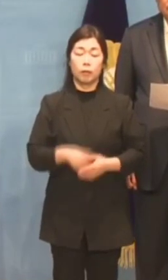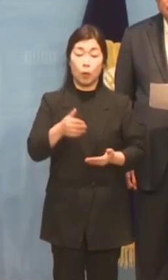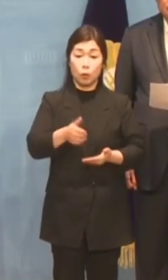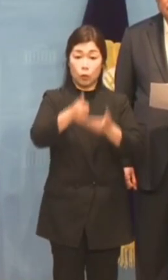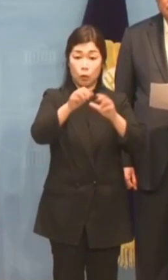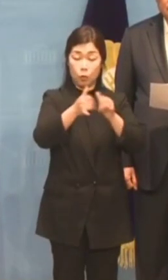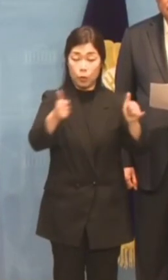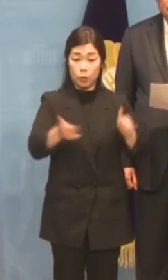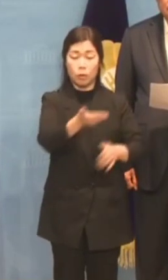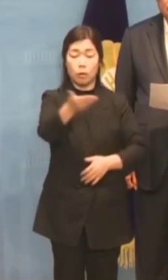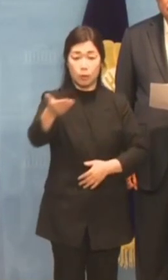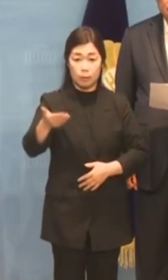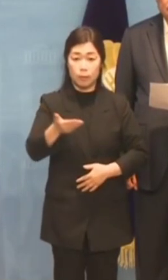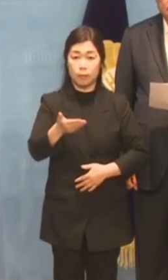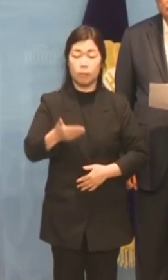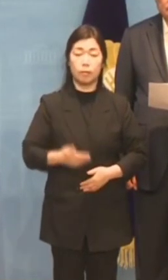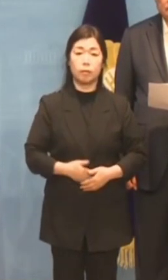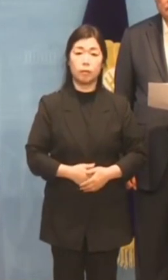존경하는 국민 여러분,